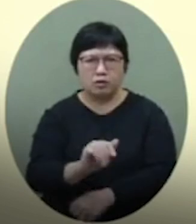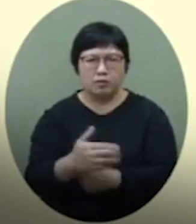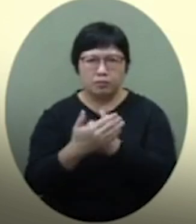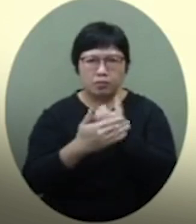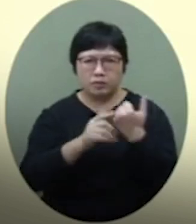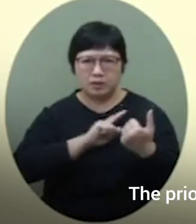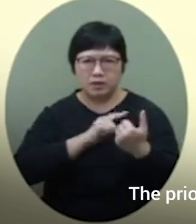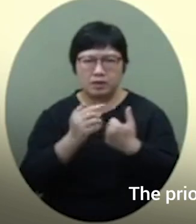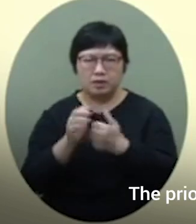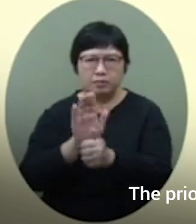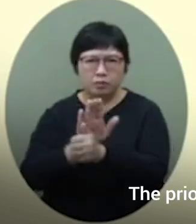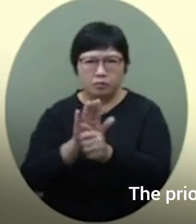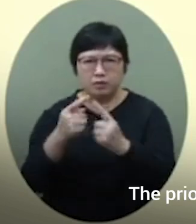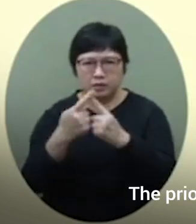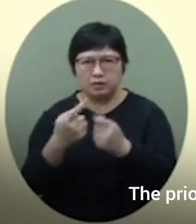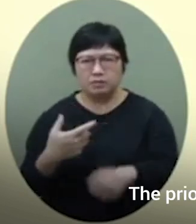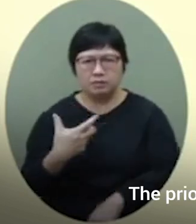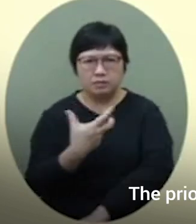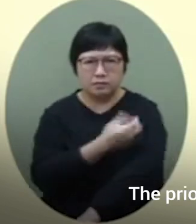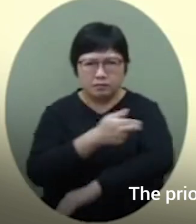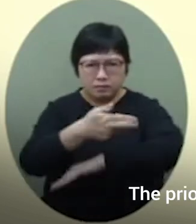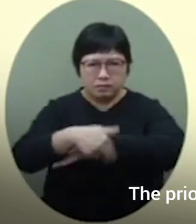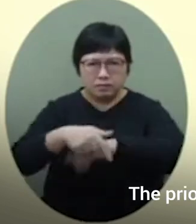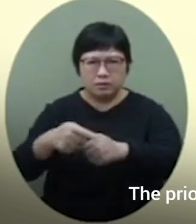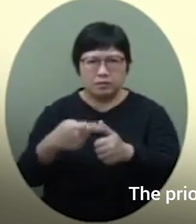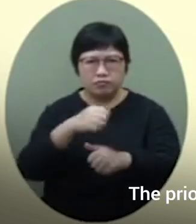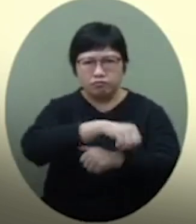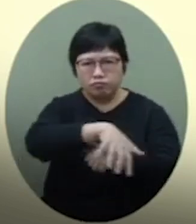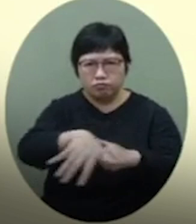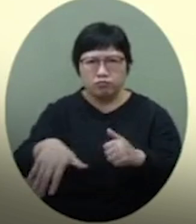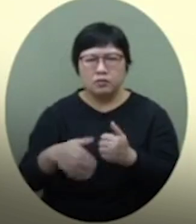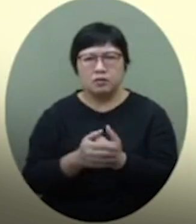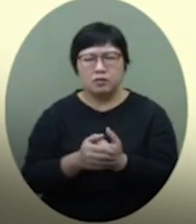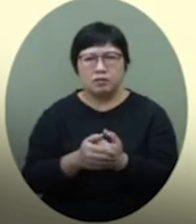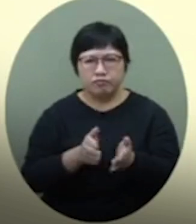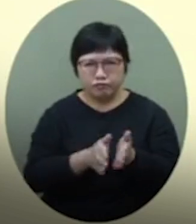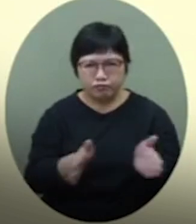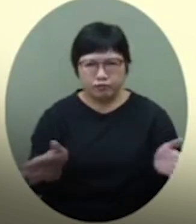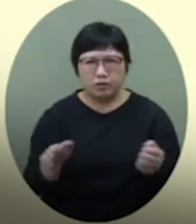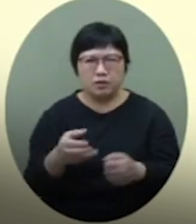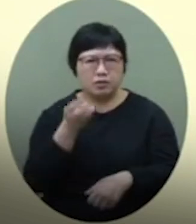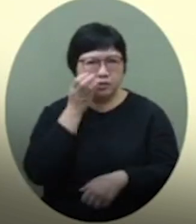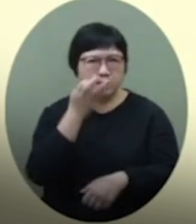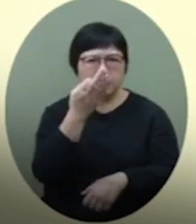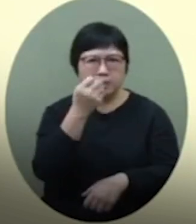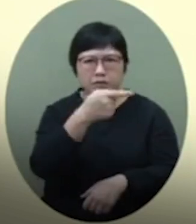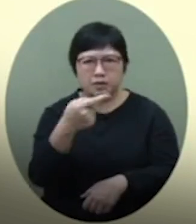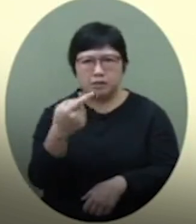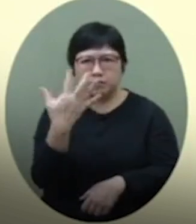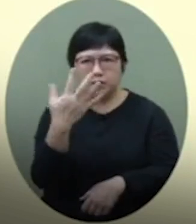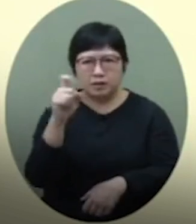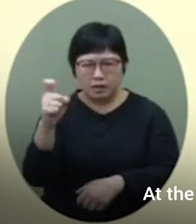人。疫苗接种计划嘅优先覆盖范围咧，就会扩展到30至59岁嘅人